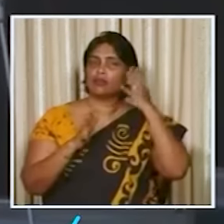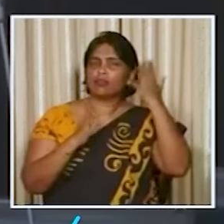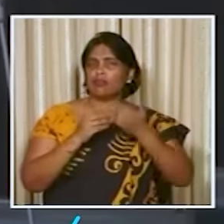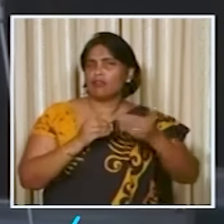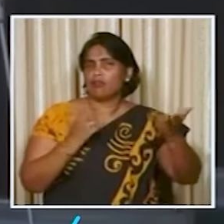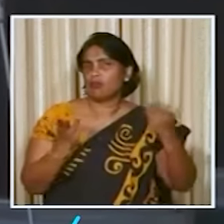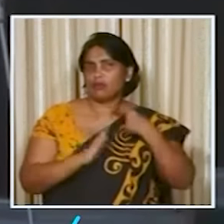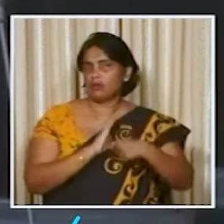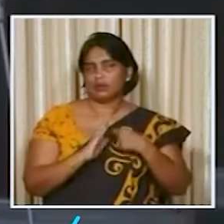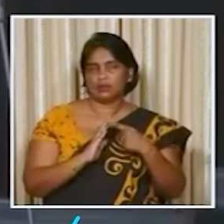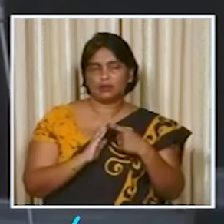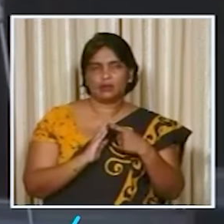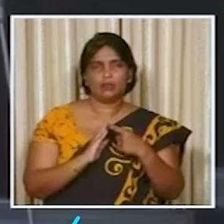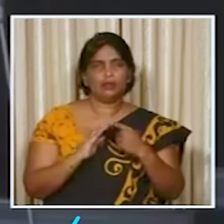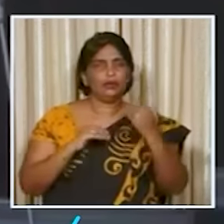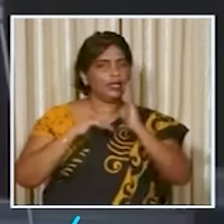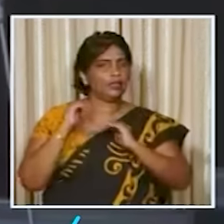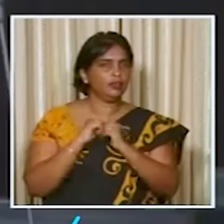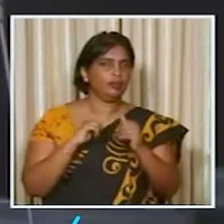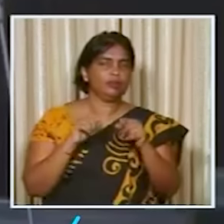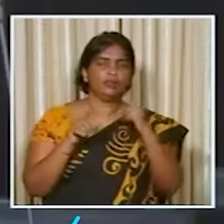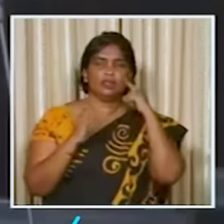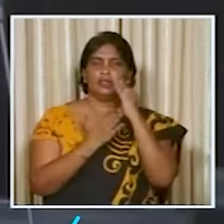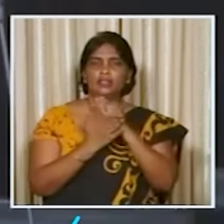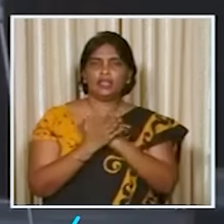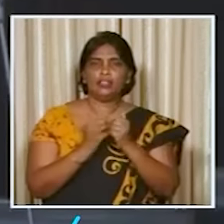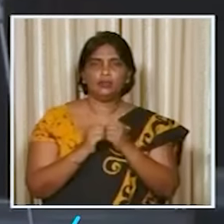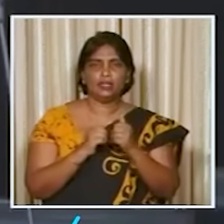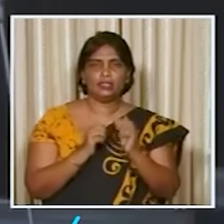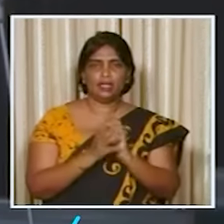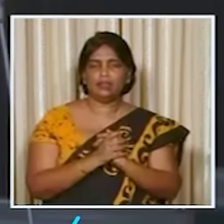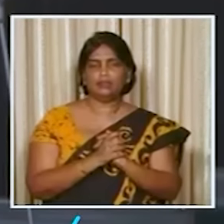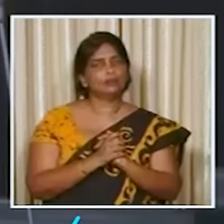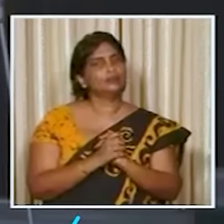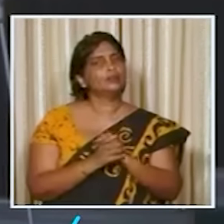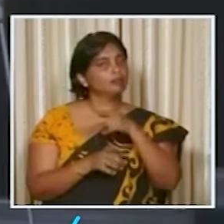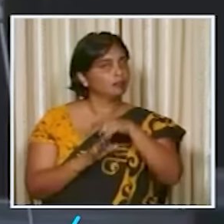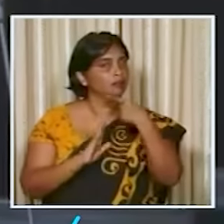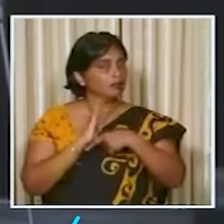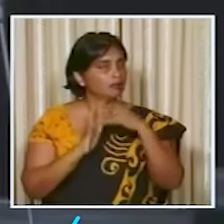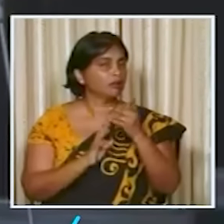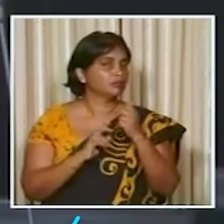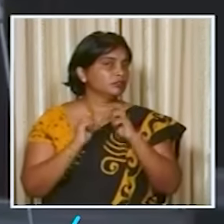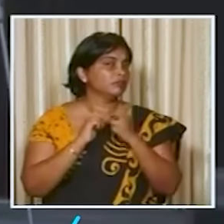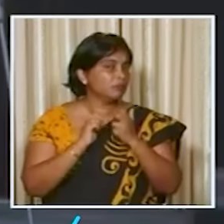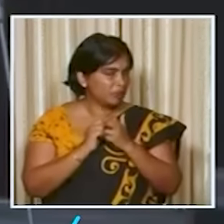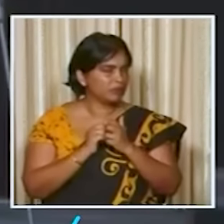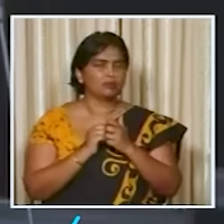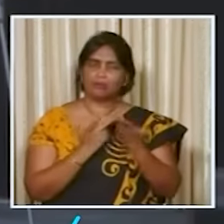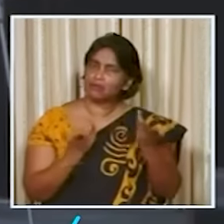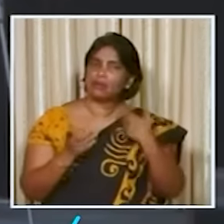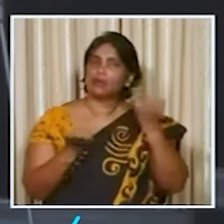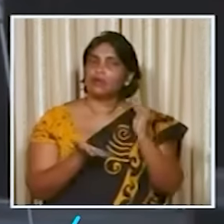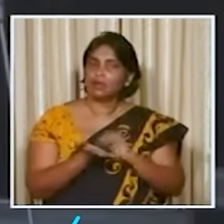කියලා. අපේ රට නැවත මිලේච්ඡත්වයට නෙවෙයිද මේ රට අරගෙන යන්නේ? මේ රටේ තියෙන ආර්ථික අර්බුද මදිවට